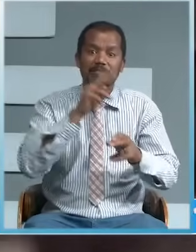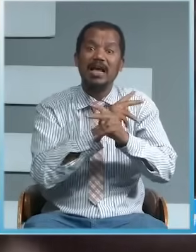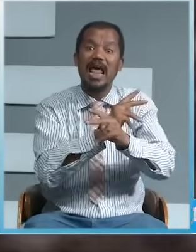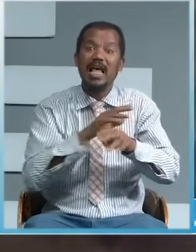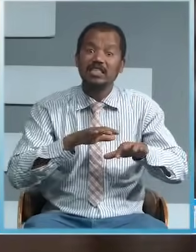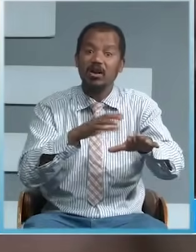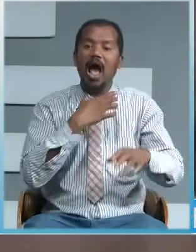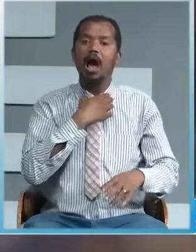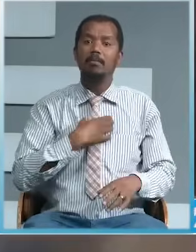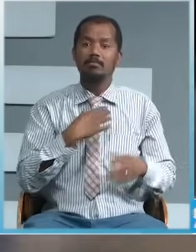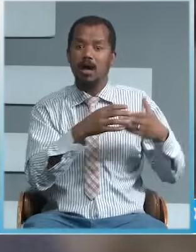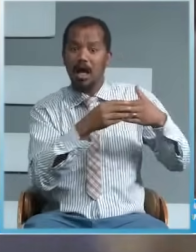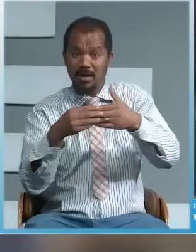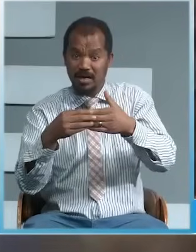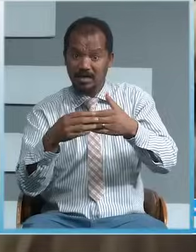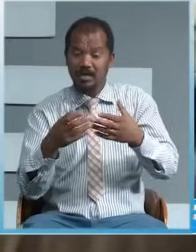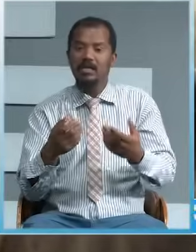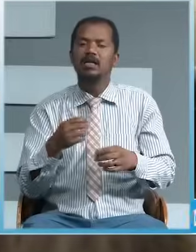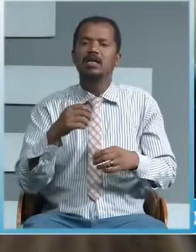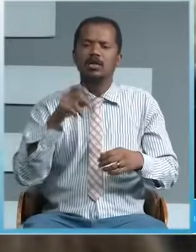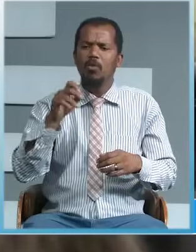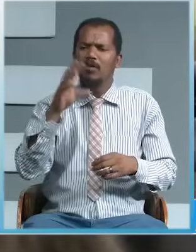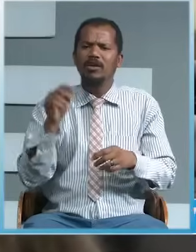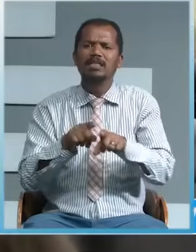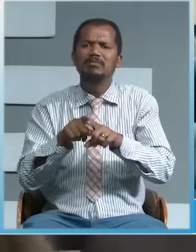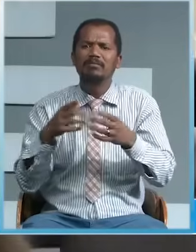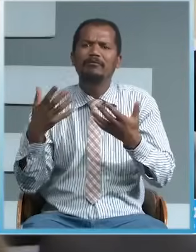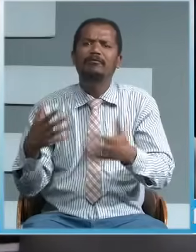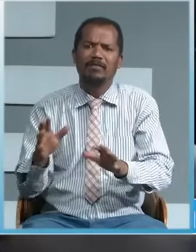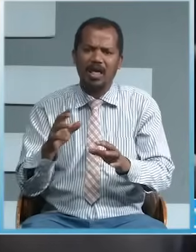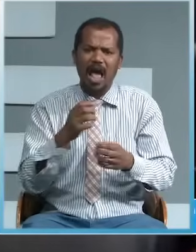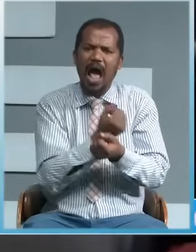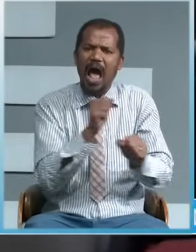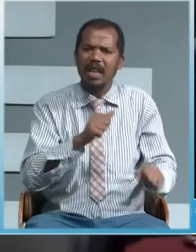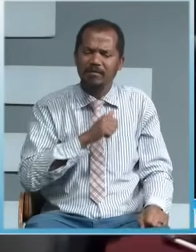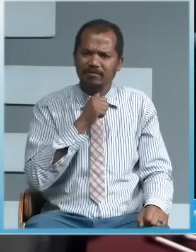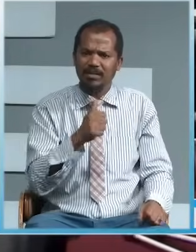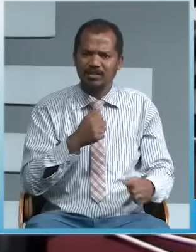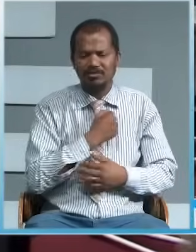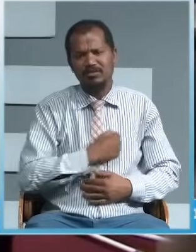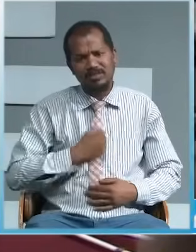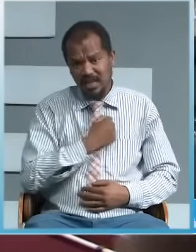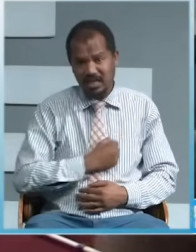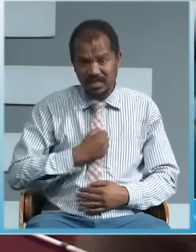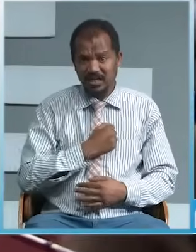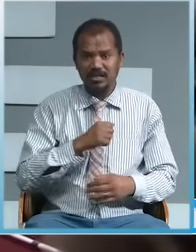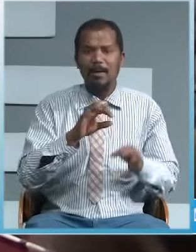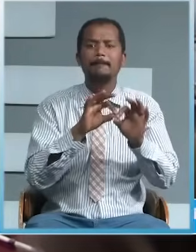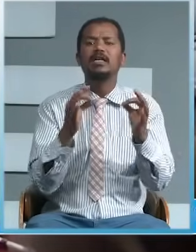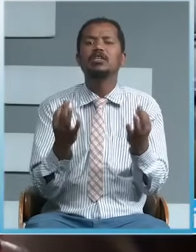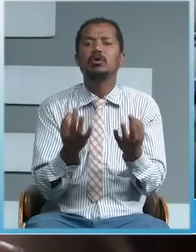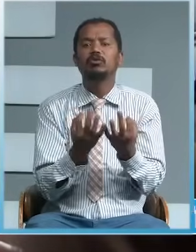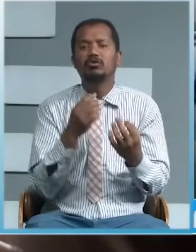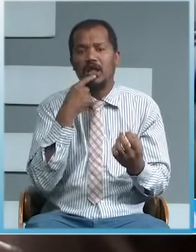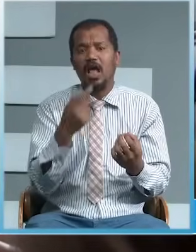عصراو تامرارو جنابالات يا بريتوريو سمم من نكتفز مبوهالا عالم فتاتاكو انداس عزناكو